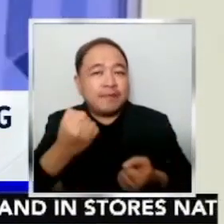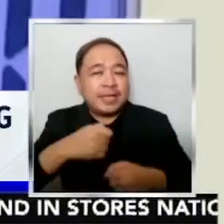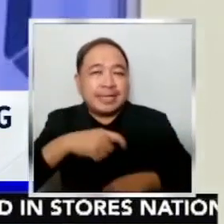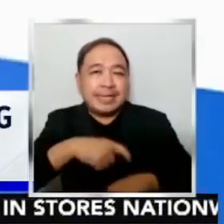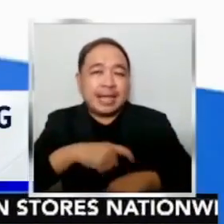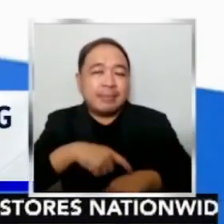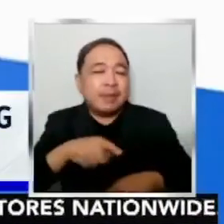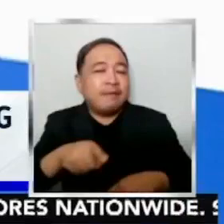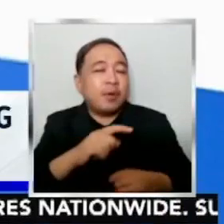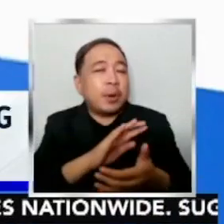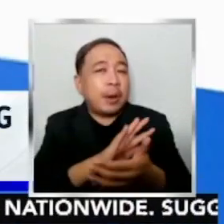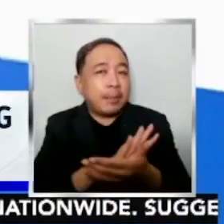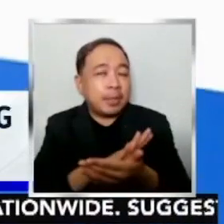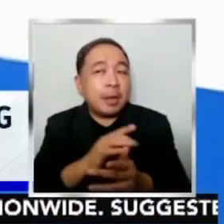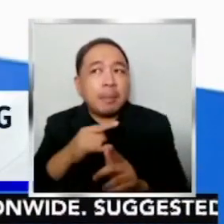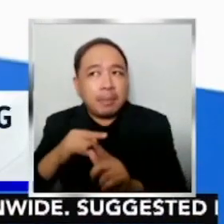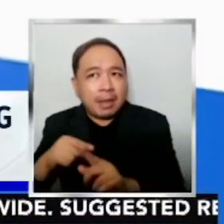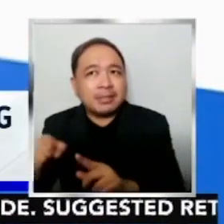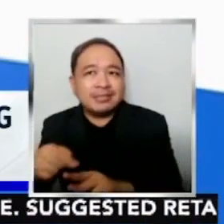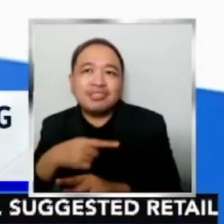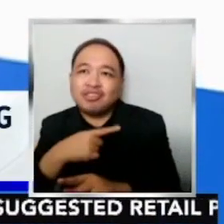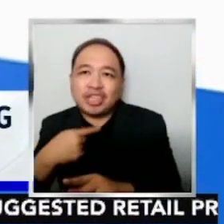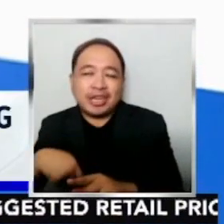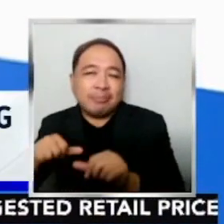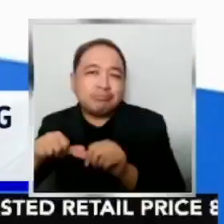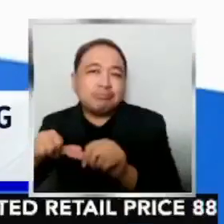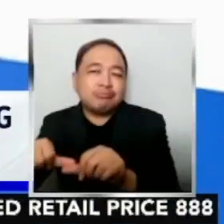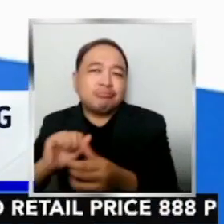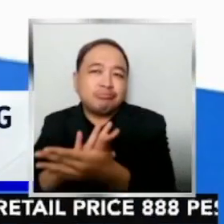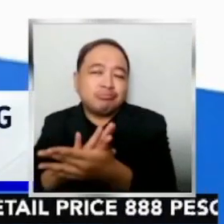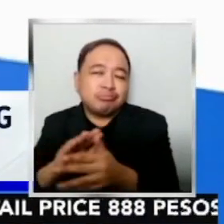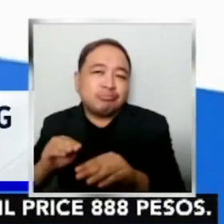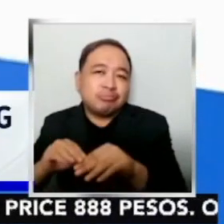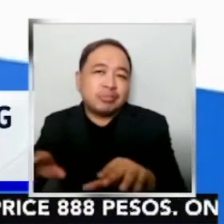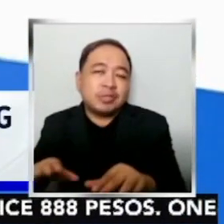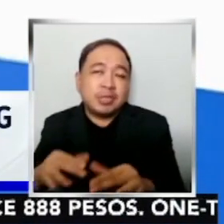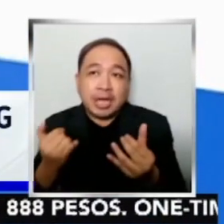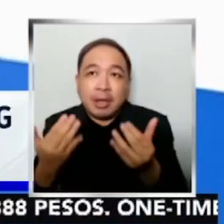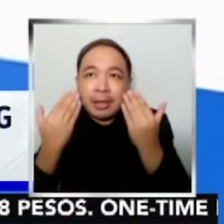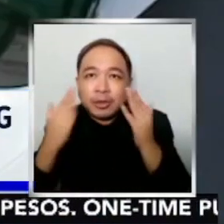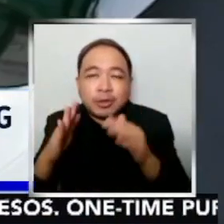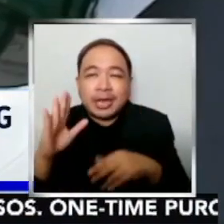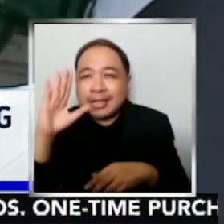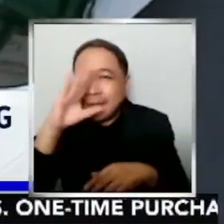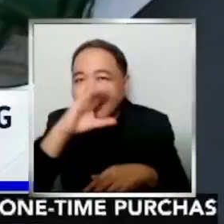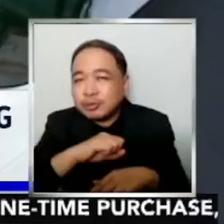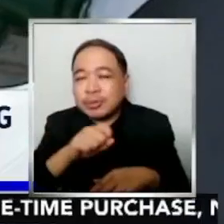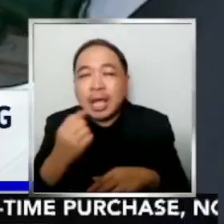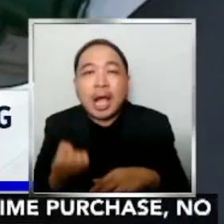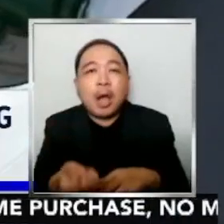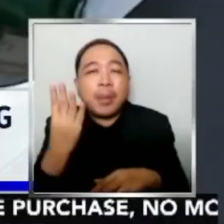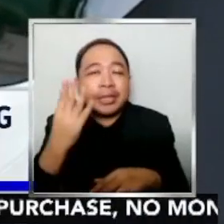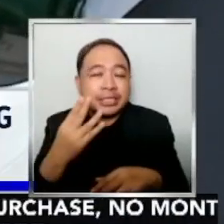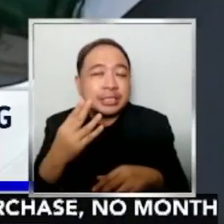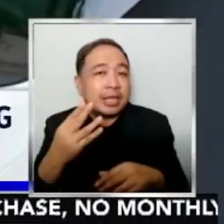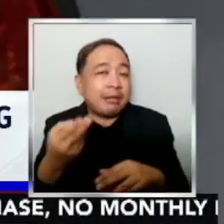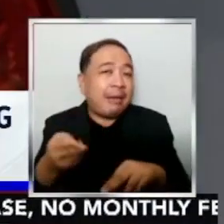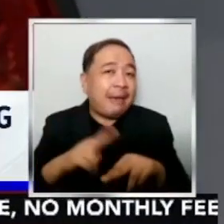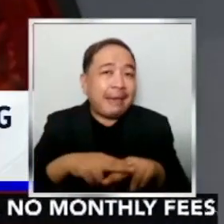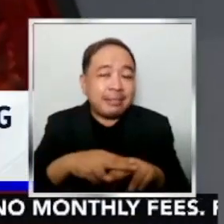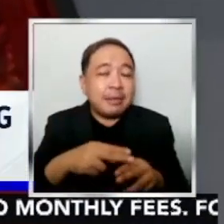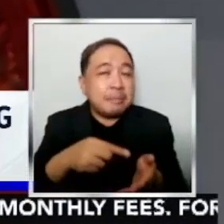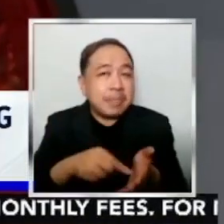China. Wala pa pong inaanunsyong taya ng presyo na posibleng ipatupad sa susunod na linggo. Pero sabi po ng DOE, hindi